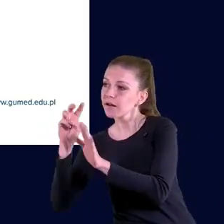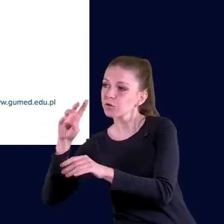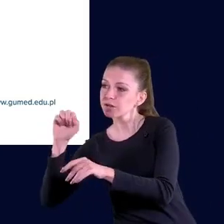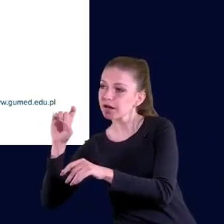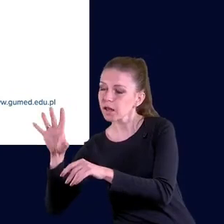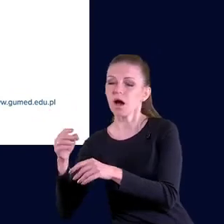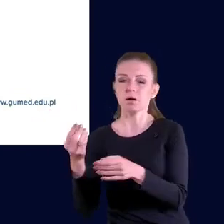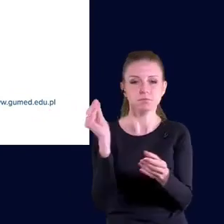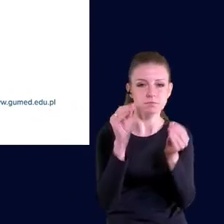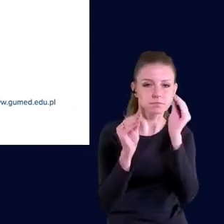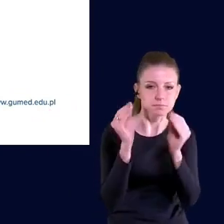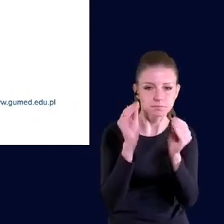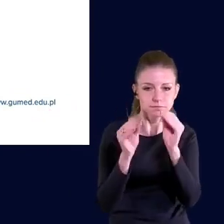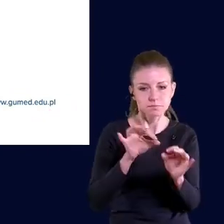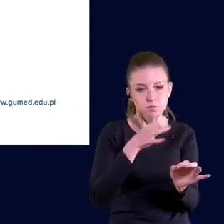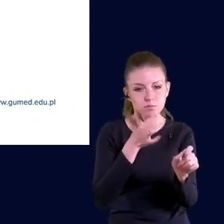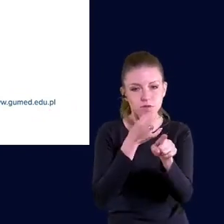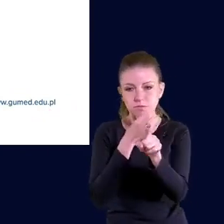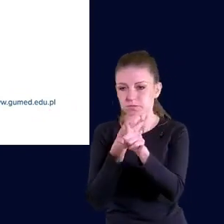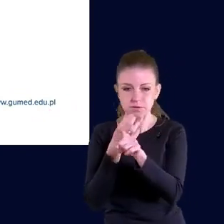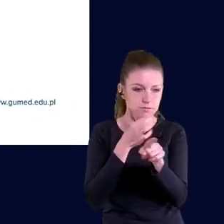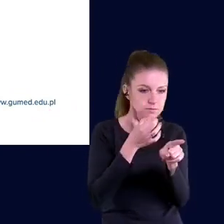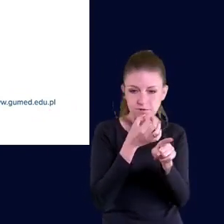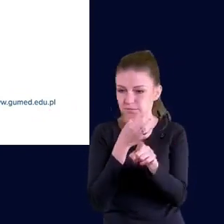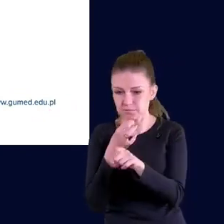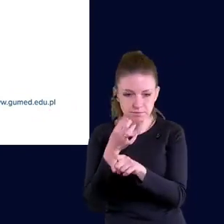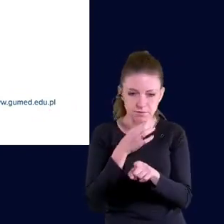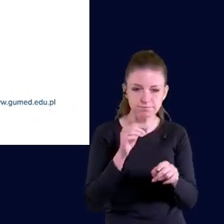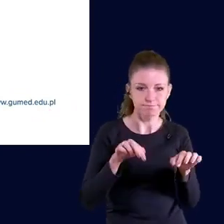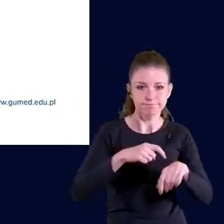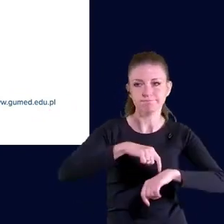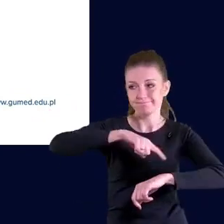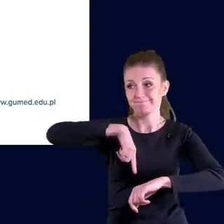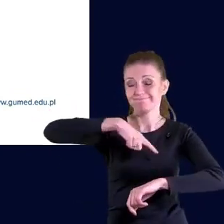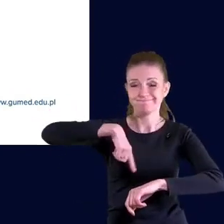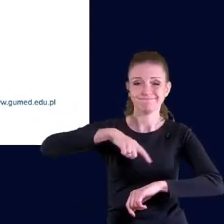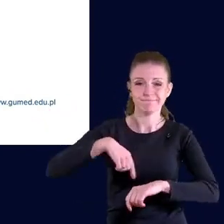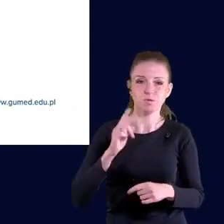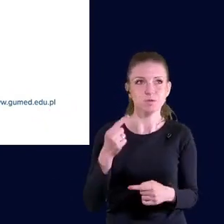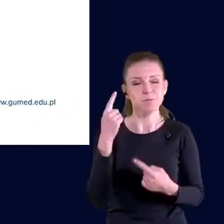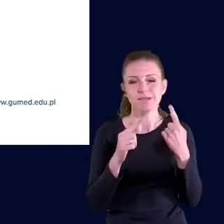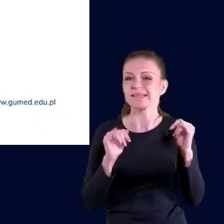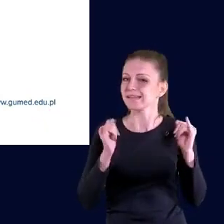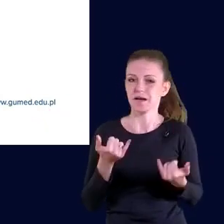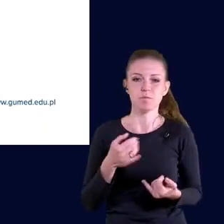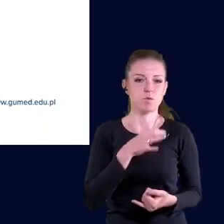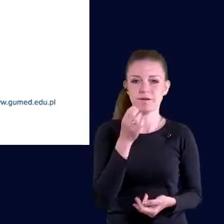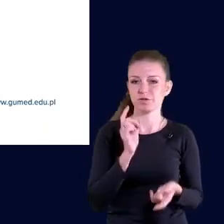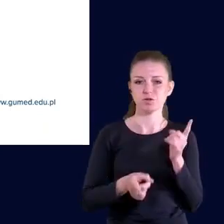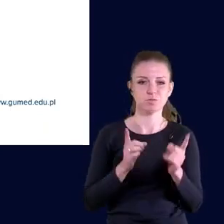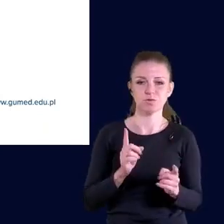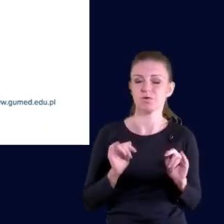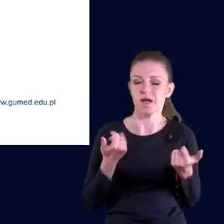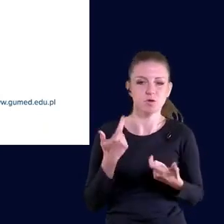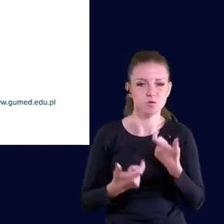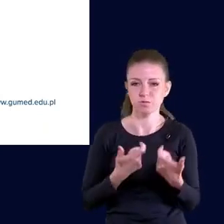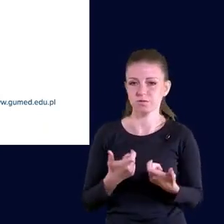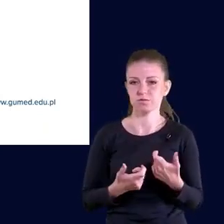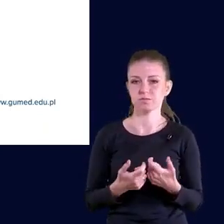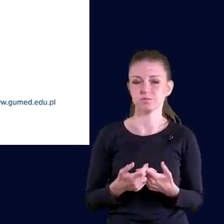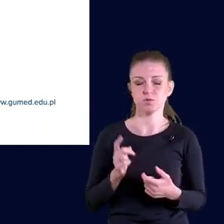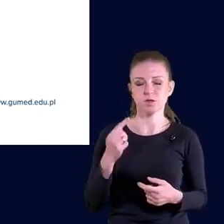także musieliśmy szukać rozwiązań dlatego dla tego typu problemów